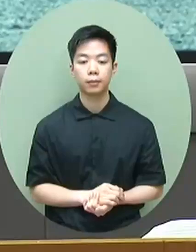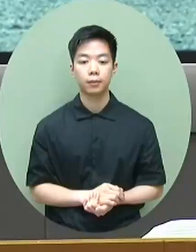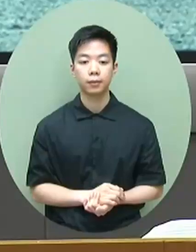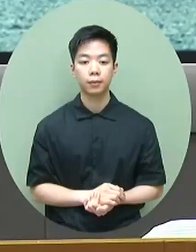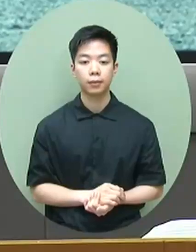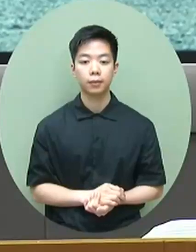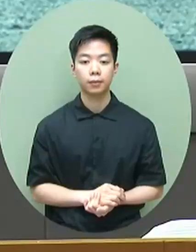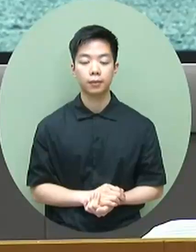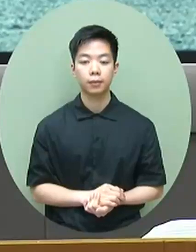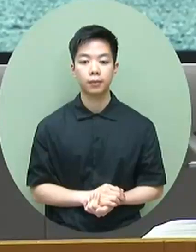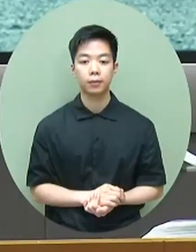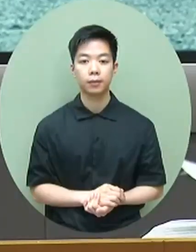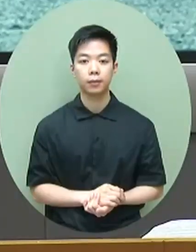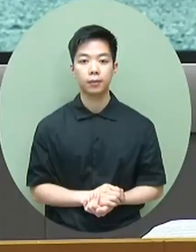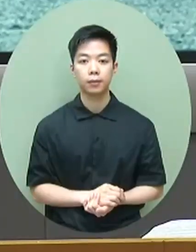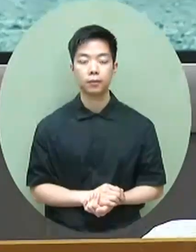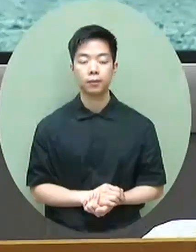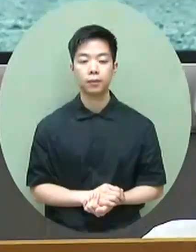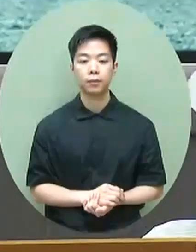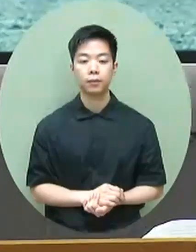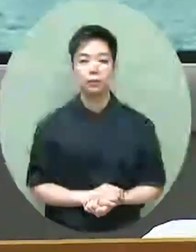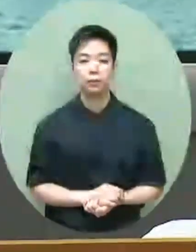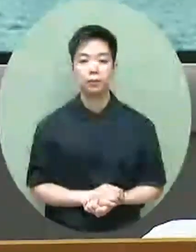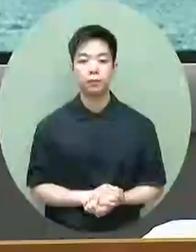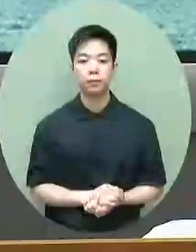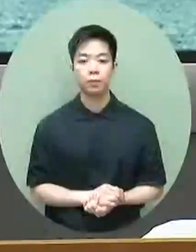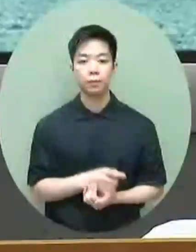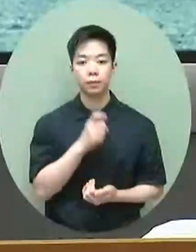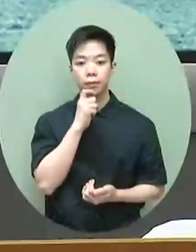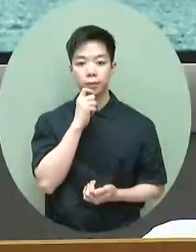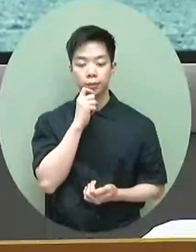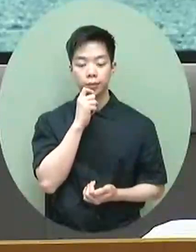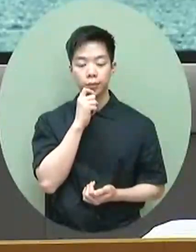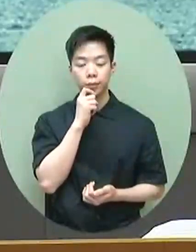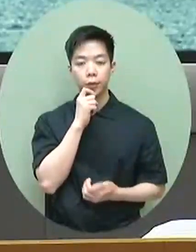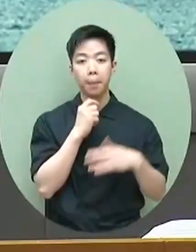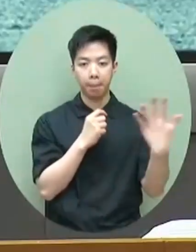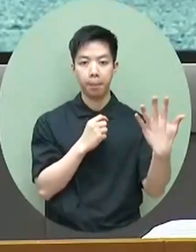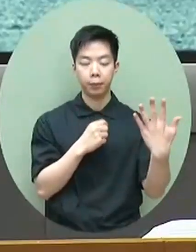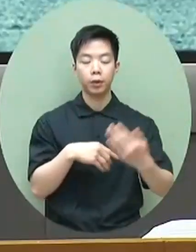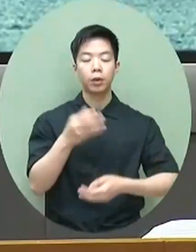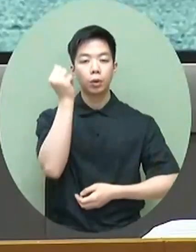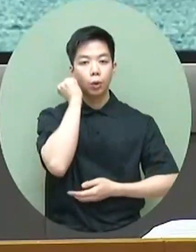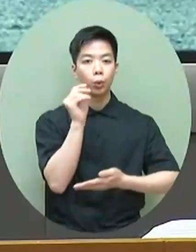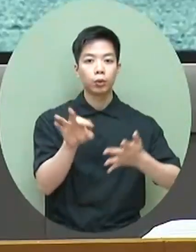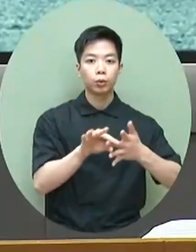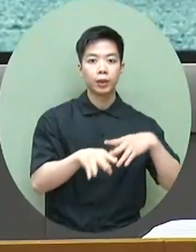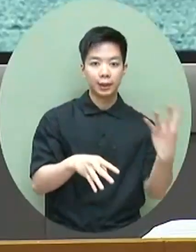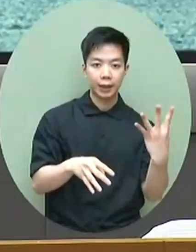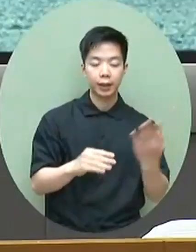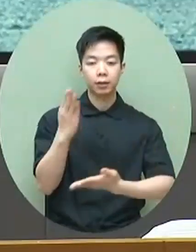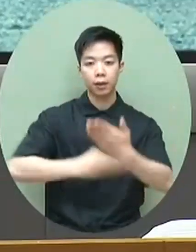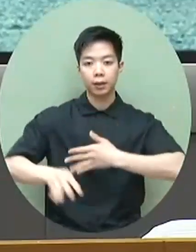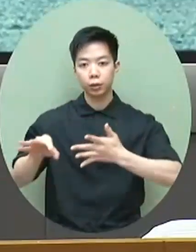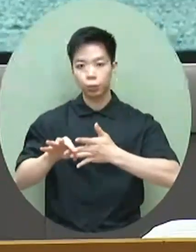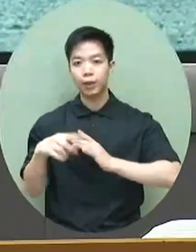5宗嘅個案啦，就影響咗4個老人院舍同埋一個殘疾院舍嘅，咁就係冇